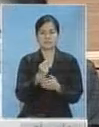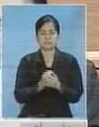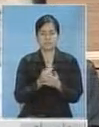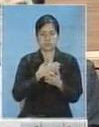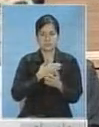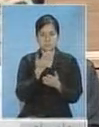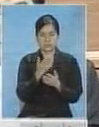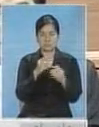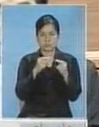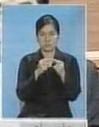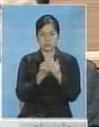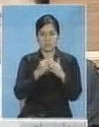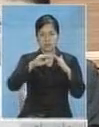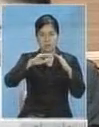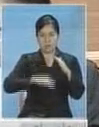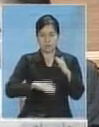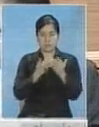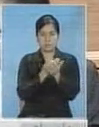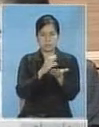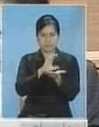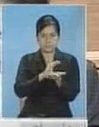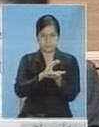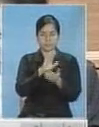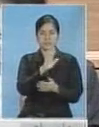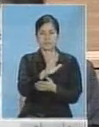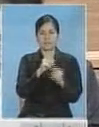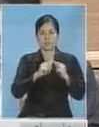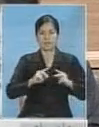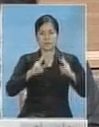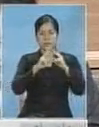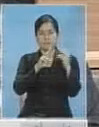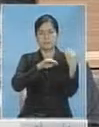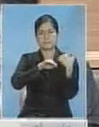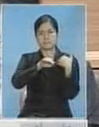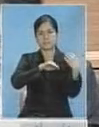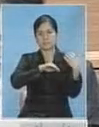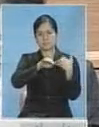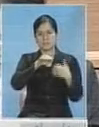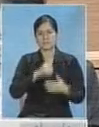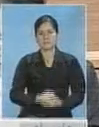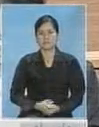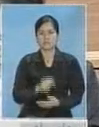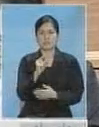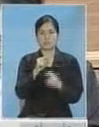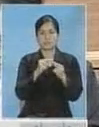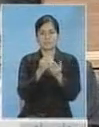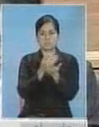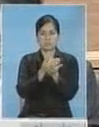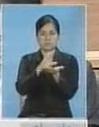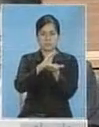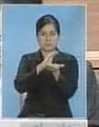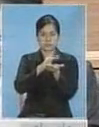ในเรื่องของการตัดลดงบประมาณในกระทรวงคมนาคมในภาพรวมทั้งหมด 5% น